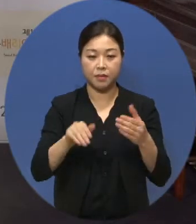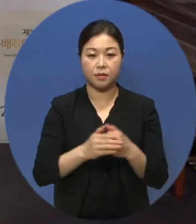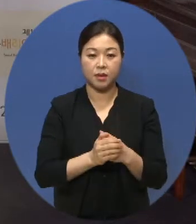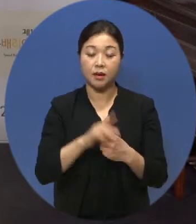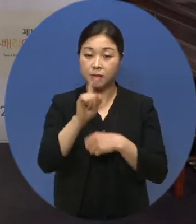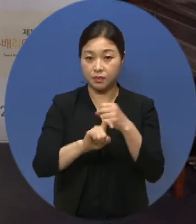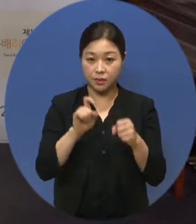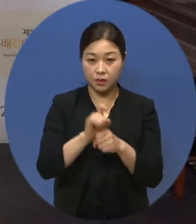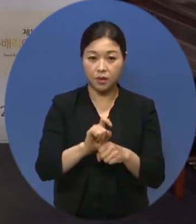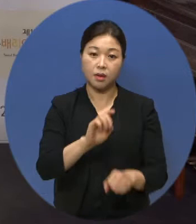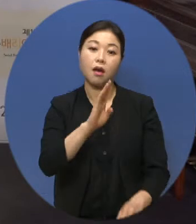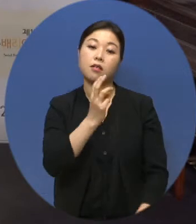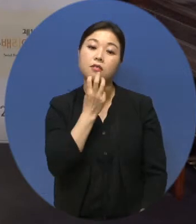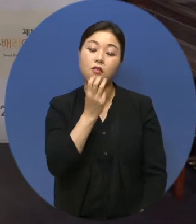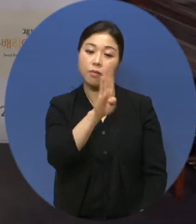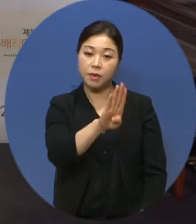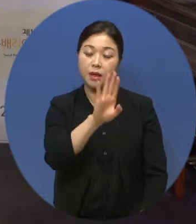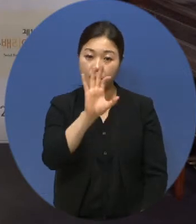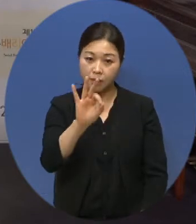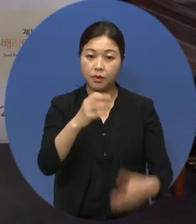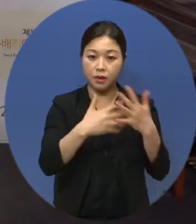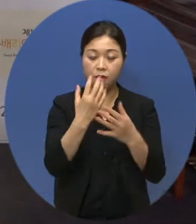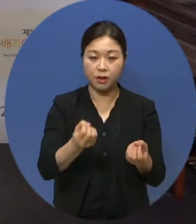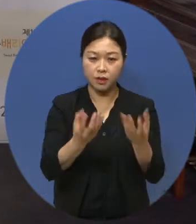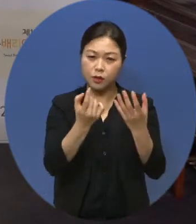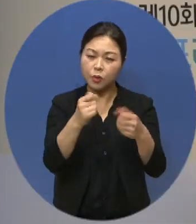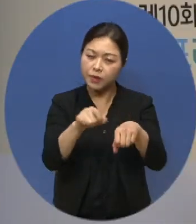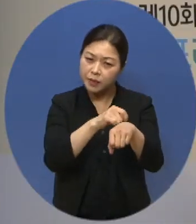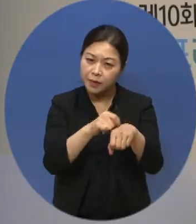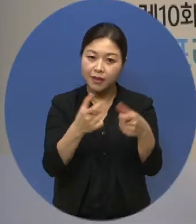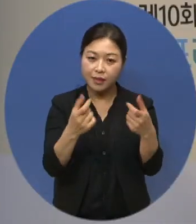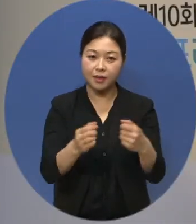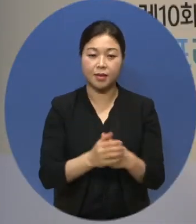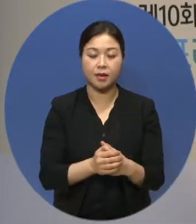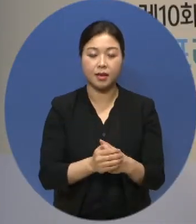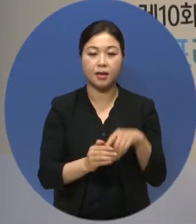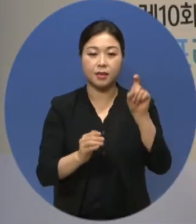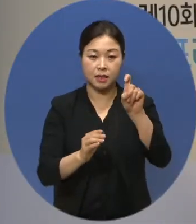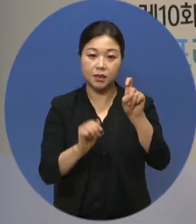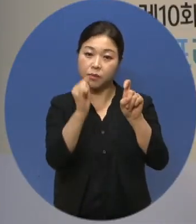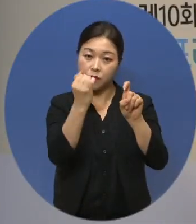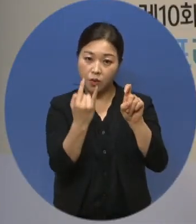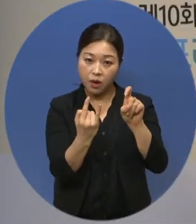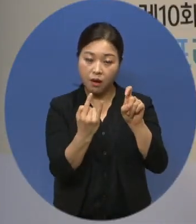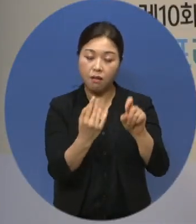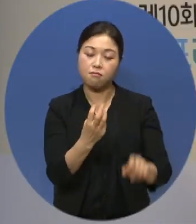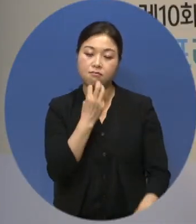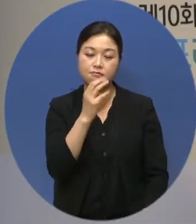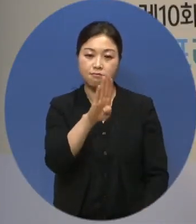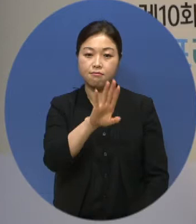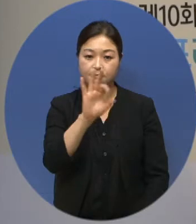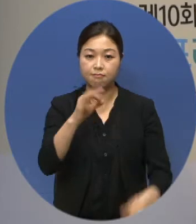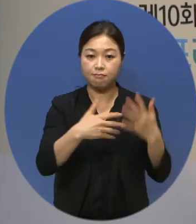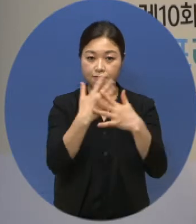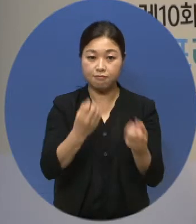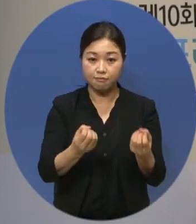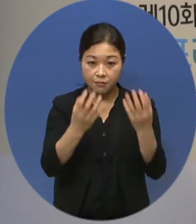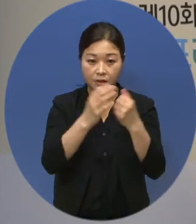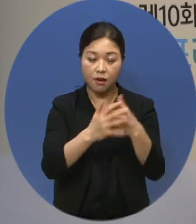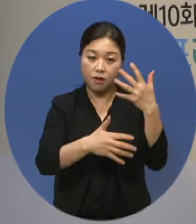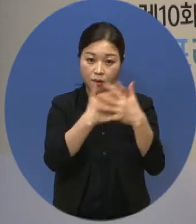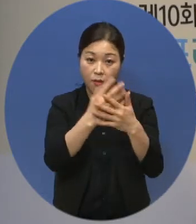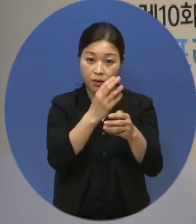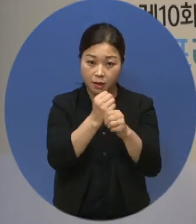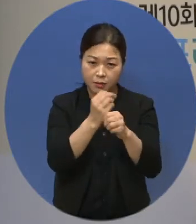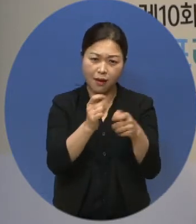된 서울 베리어프리 영화제 조금 특별합니다. 우선 제10회 서울 베리어프리 영화제는 영화제 기간이